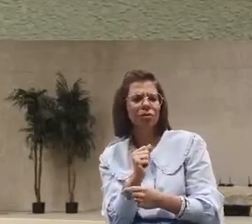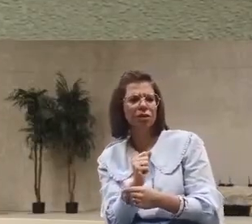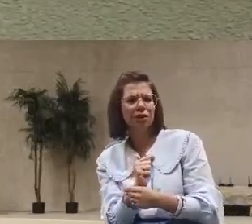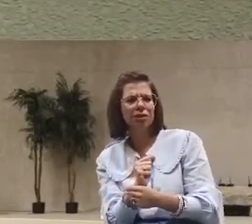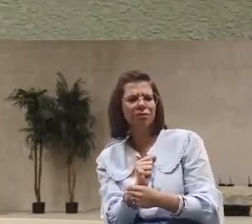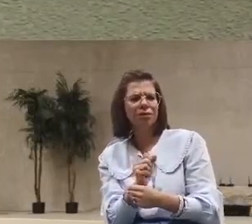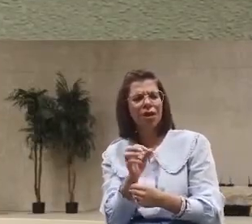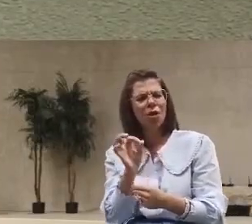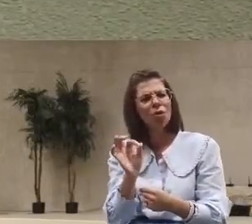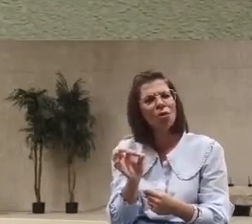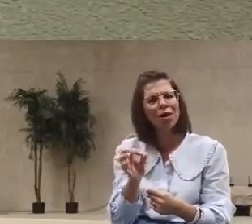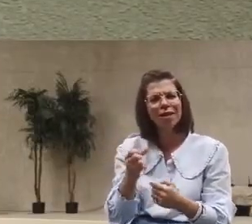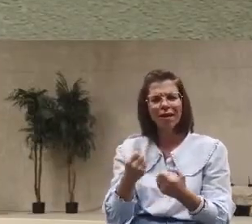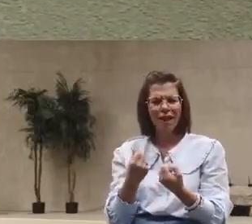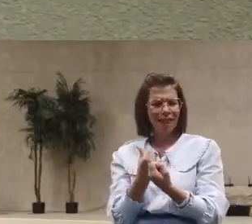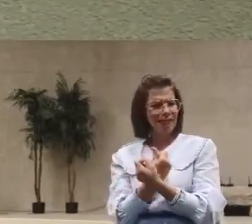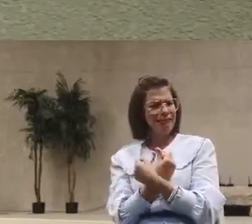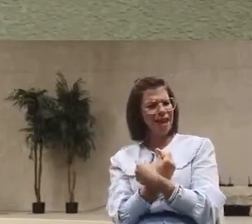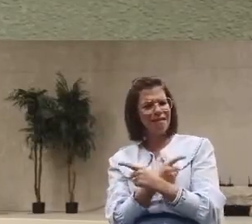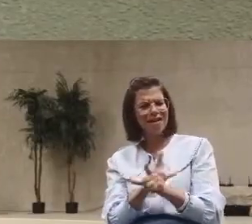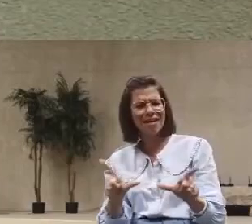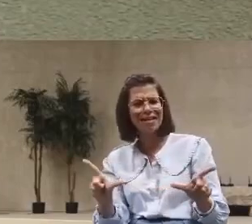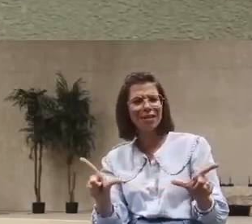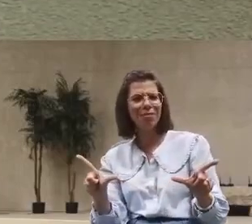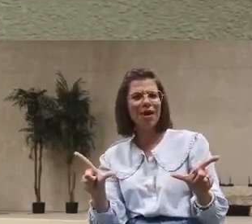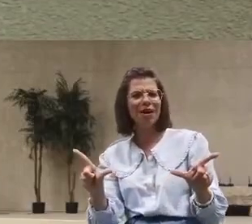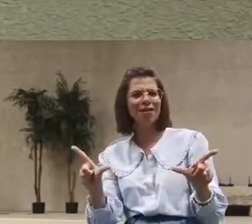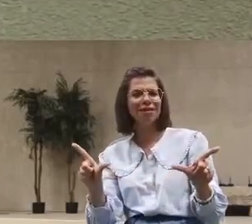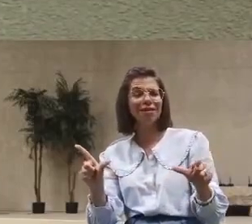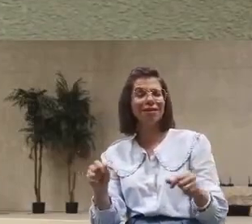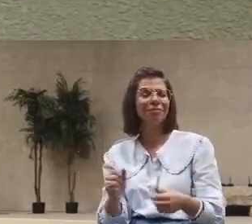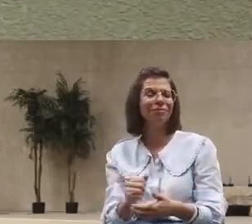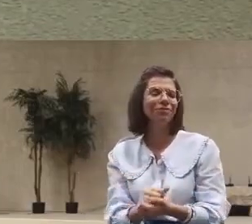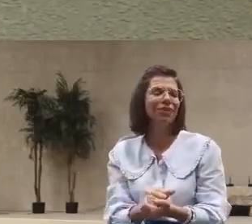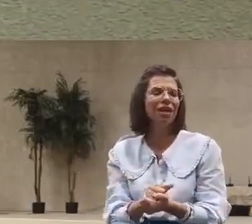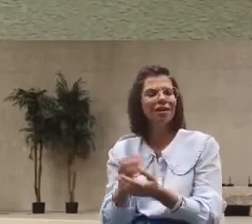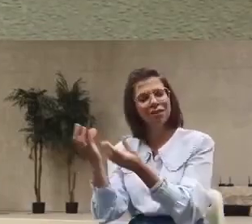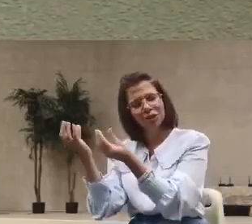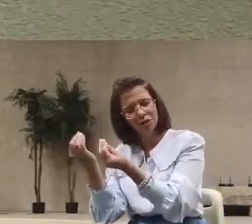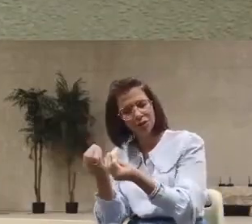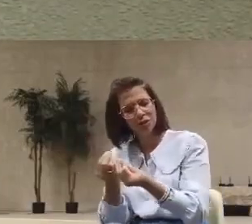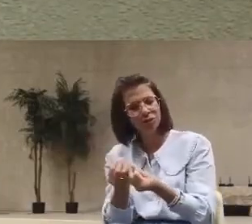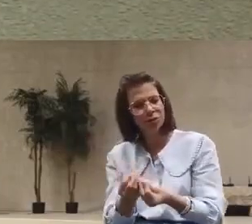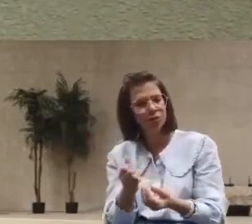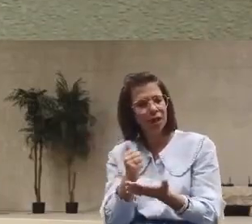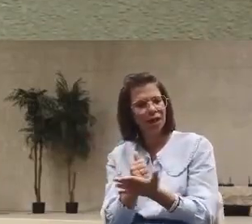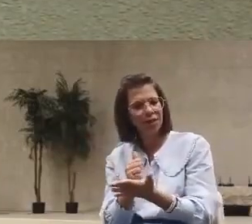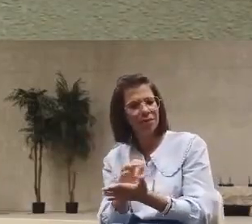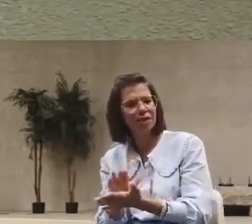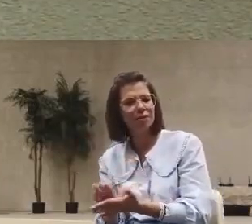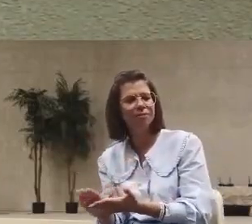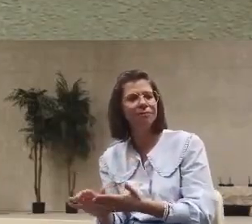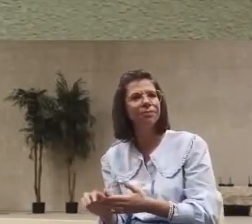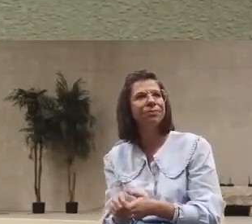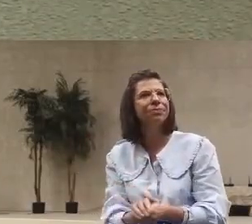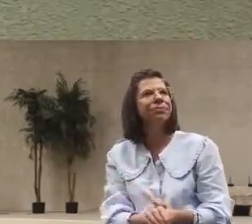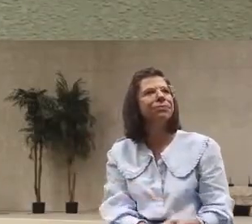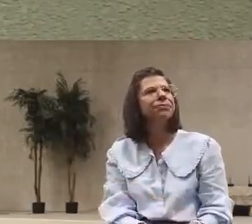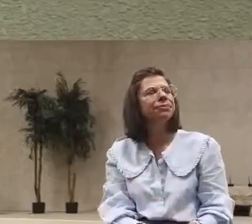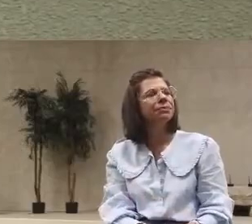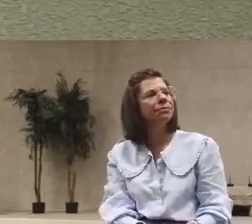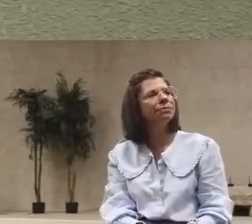merci Seigneur alléluia Amen Amen Amen Amen Gloire à Dieu